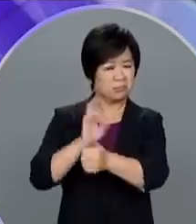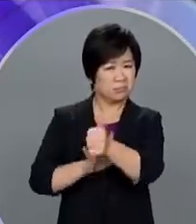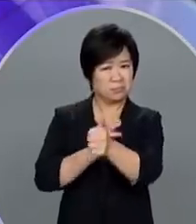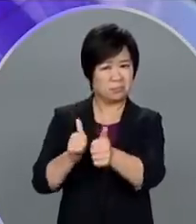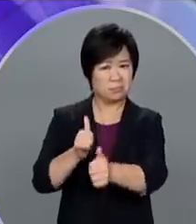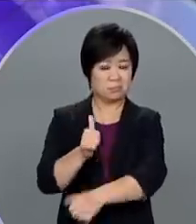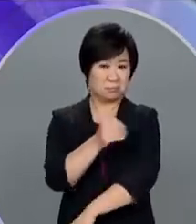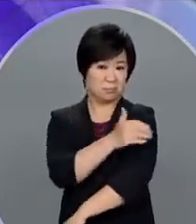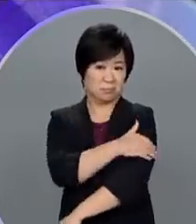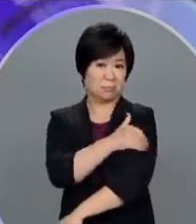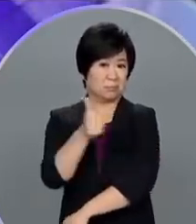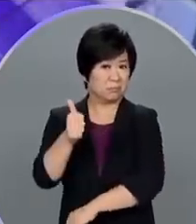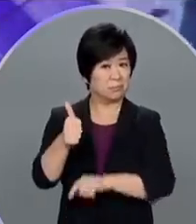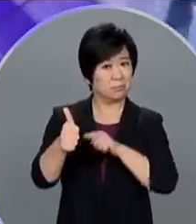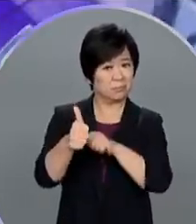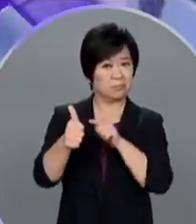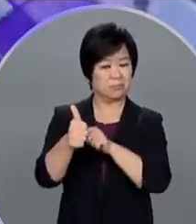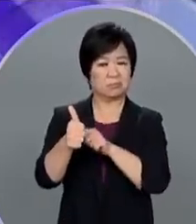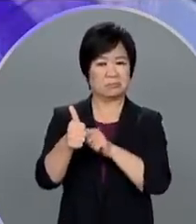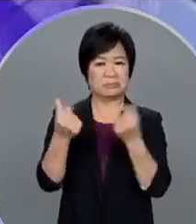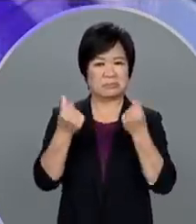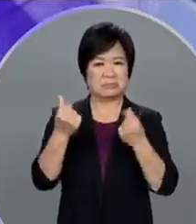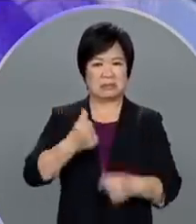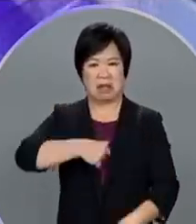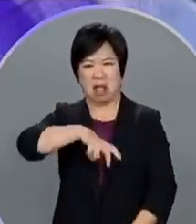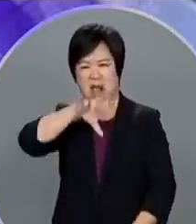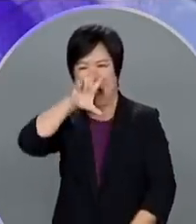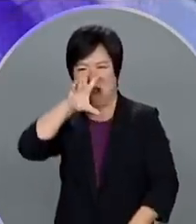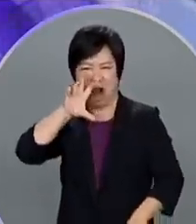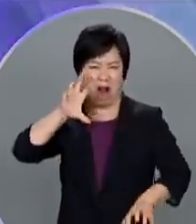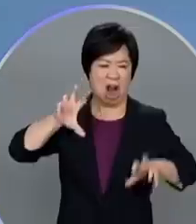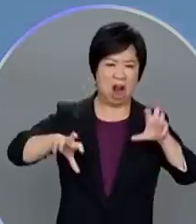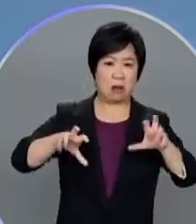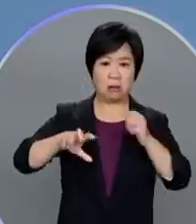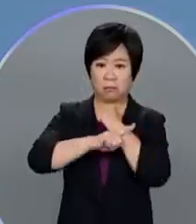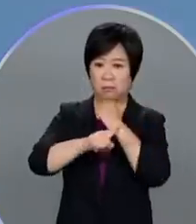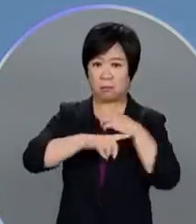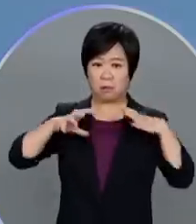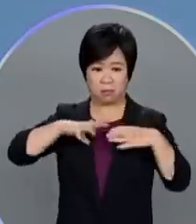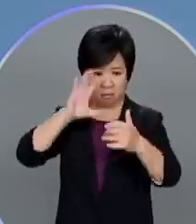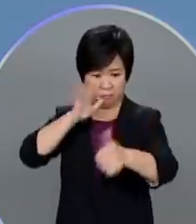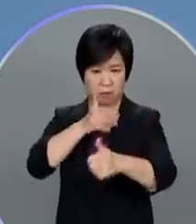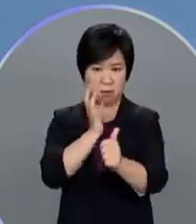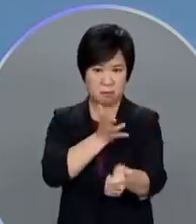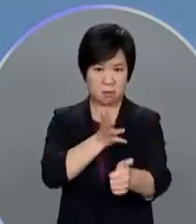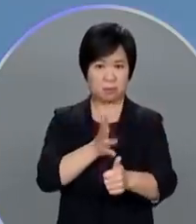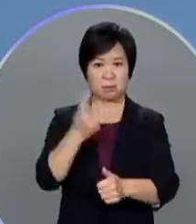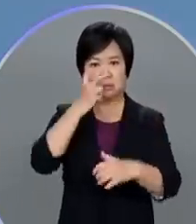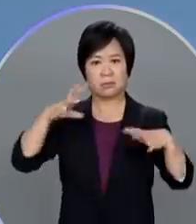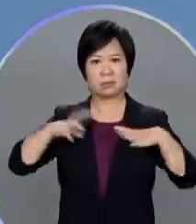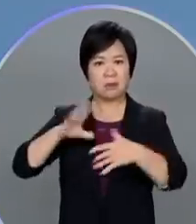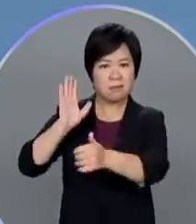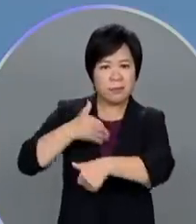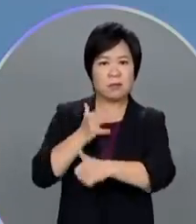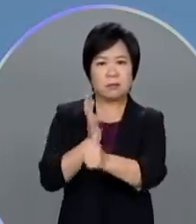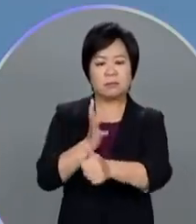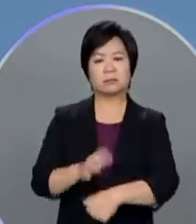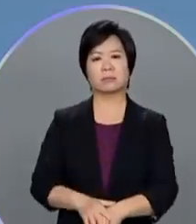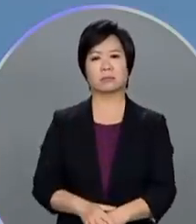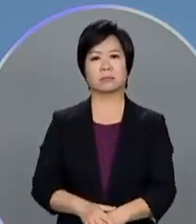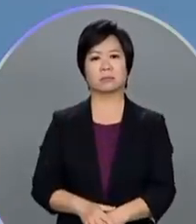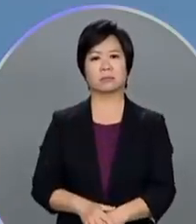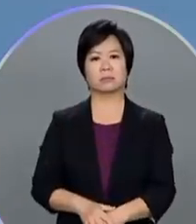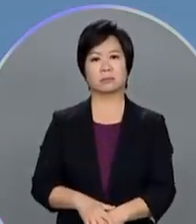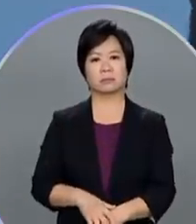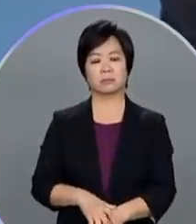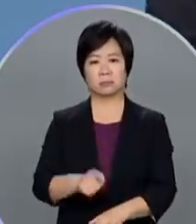陈思梦先生像只老虎一样，连法官都约谈，连检察官都约谈，一般